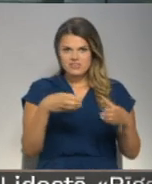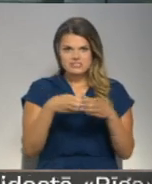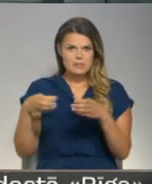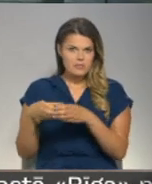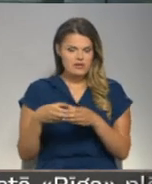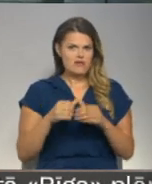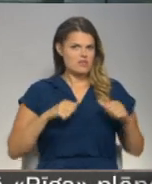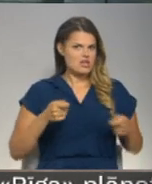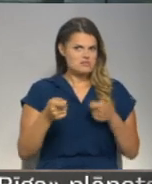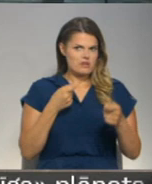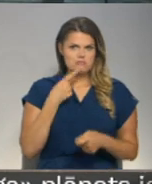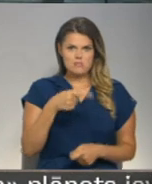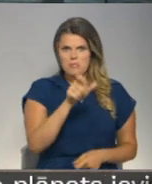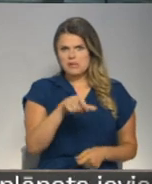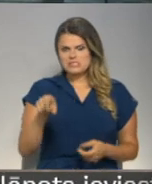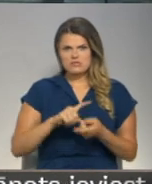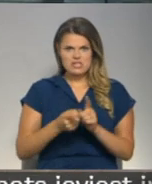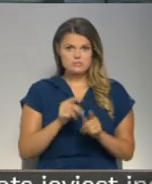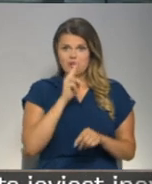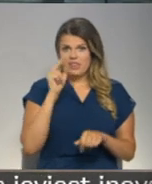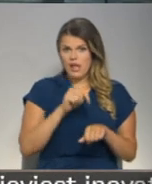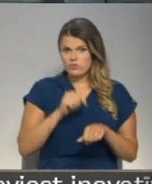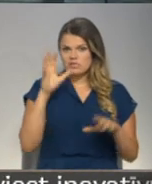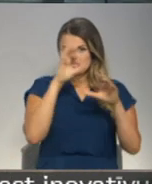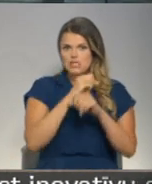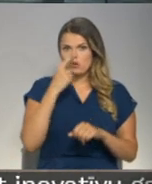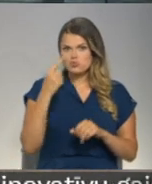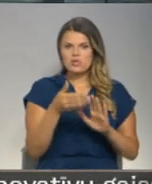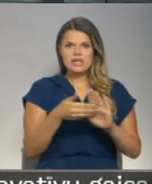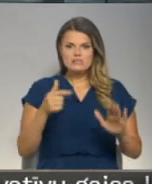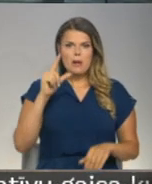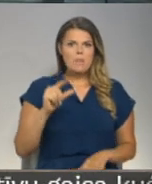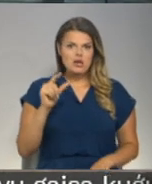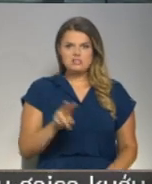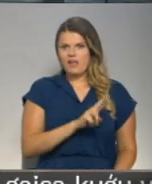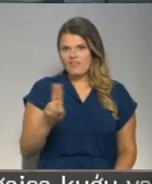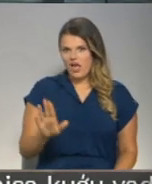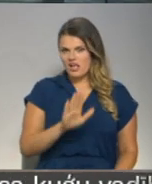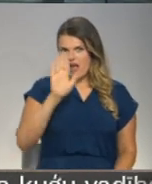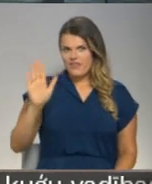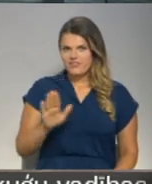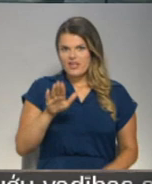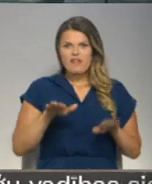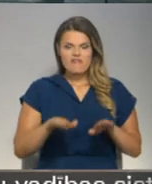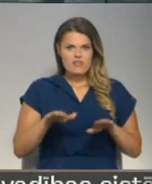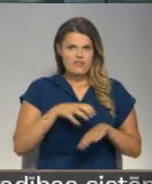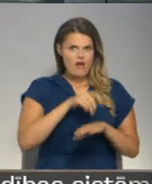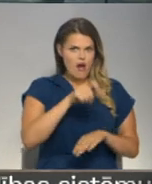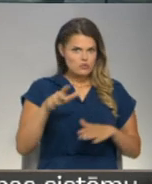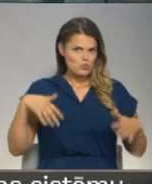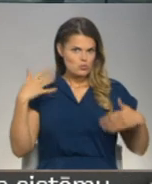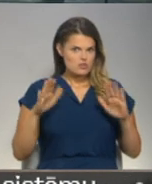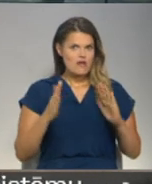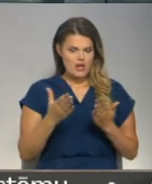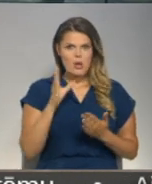Dienesta vadība uzsver, ka pacienti izmaiņas nejutīs, jo nakts stundās izsaukumi ir daudz mazāk nekā dienā. Vietējiem mediķiem ir bažas,